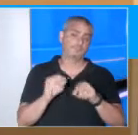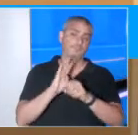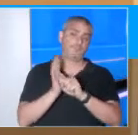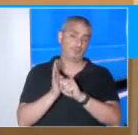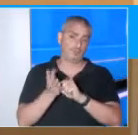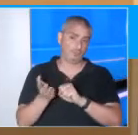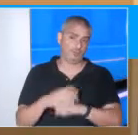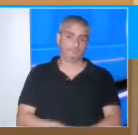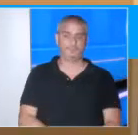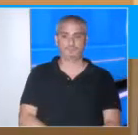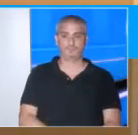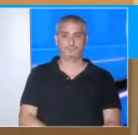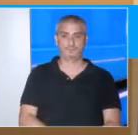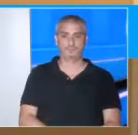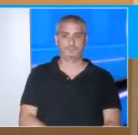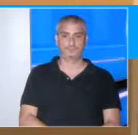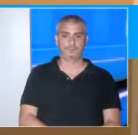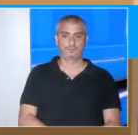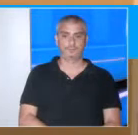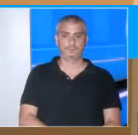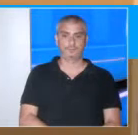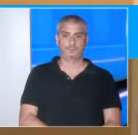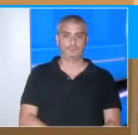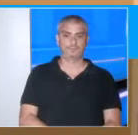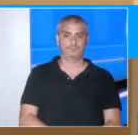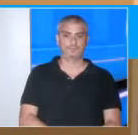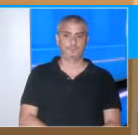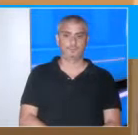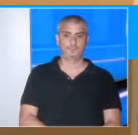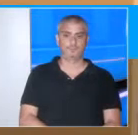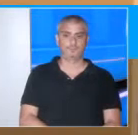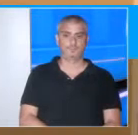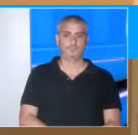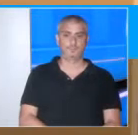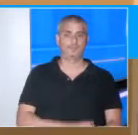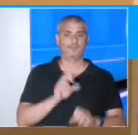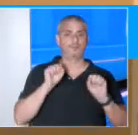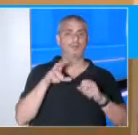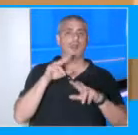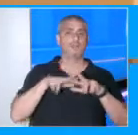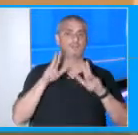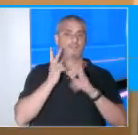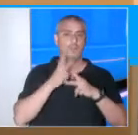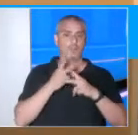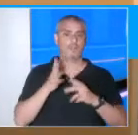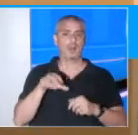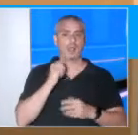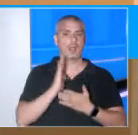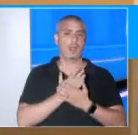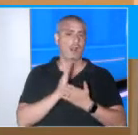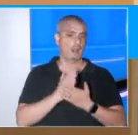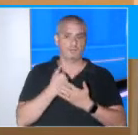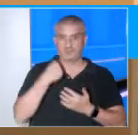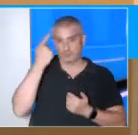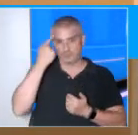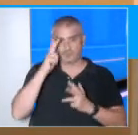הקורונה, תוך כדי שליטה על מצב החולים. היא לקחה החלטה, אני